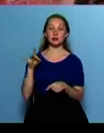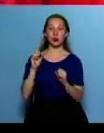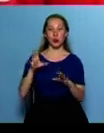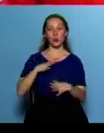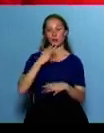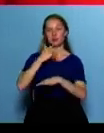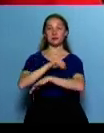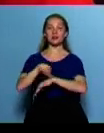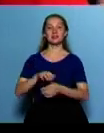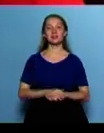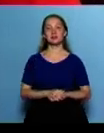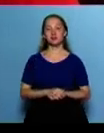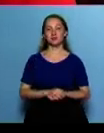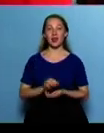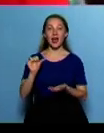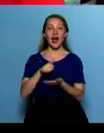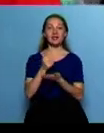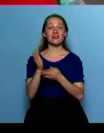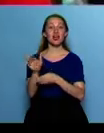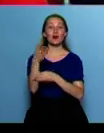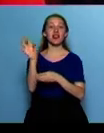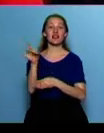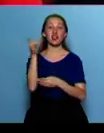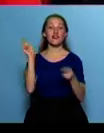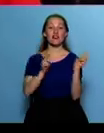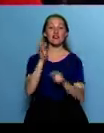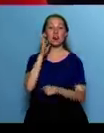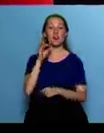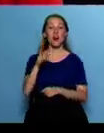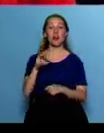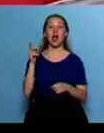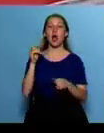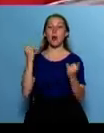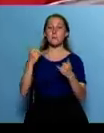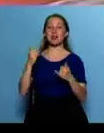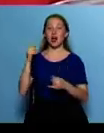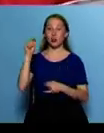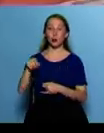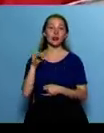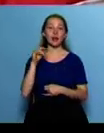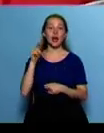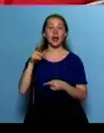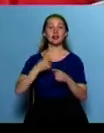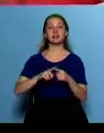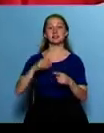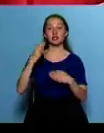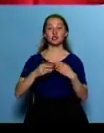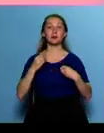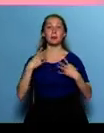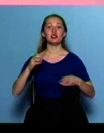стран. Основные гуляния рыжего фестиваля пройдут в парке космонавтов. Завершится праздник 15 сентября праздничным